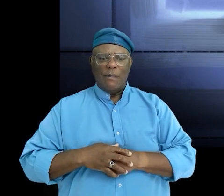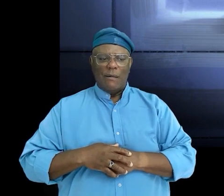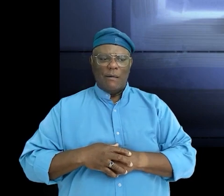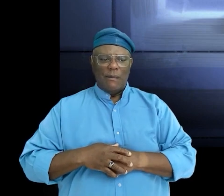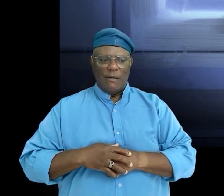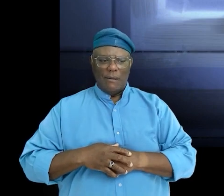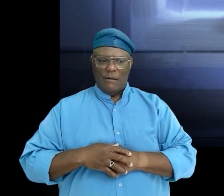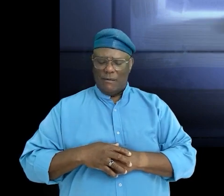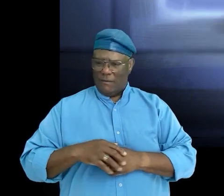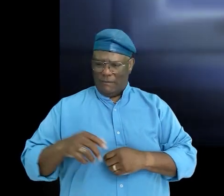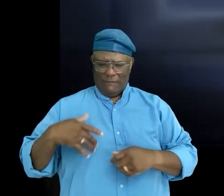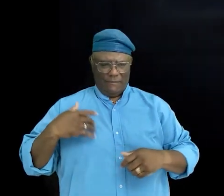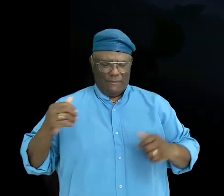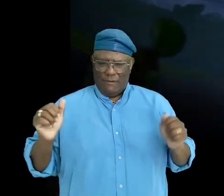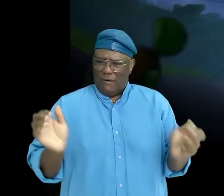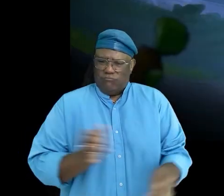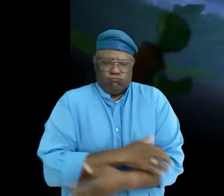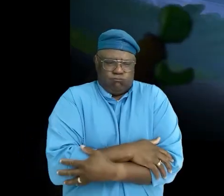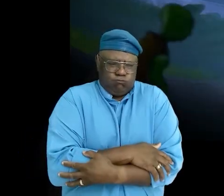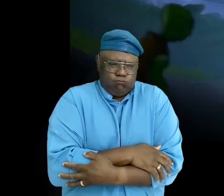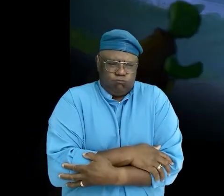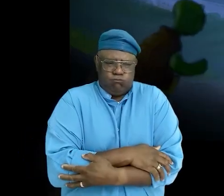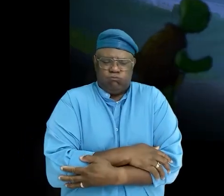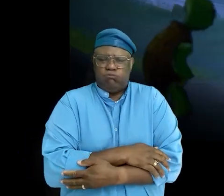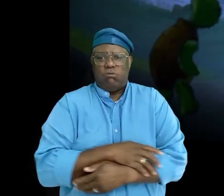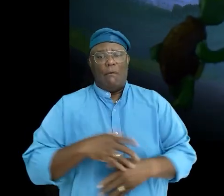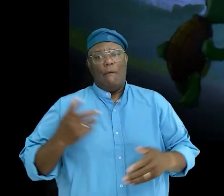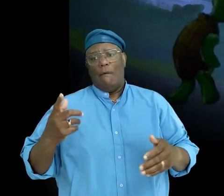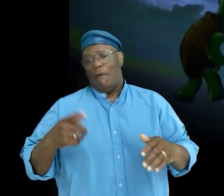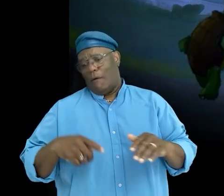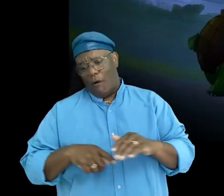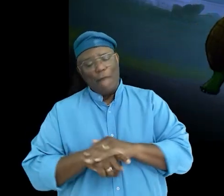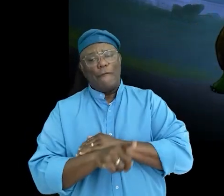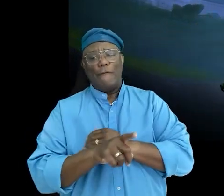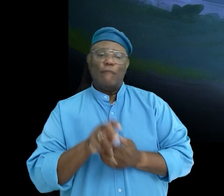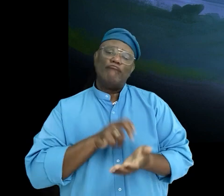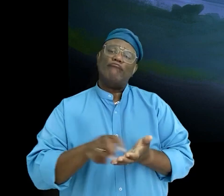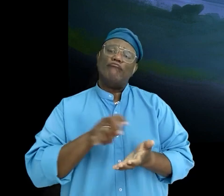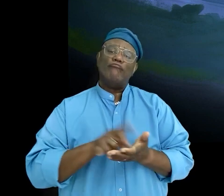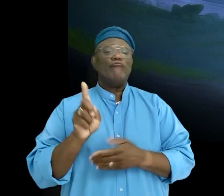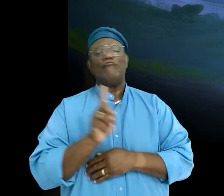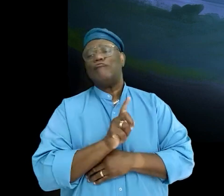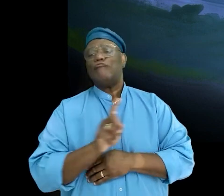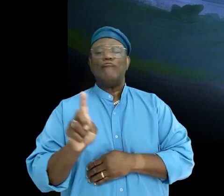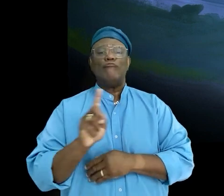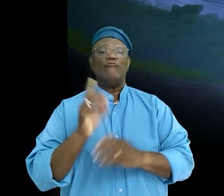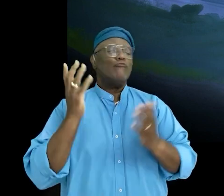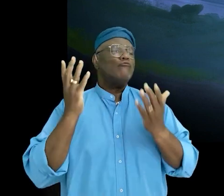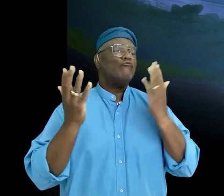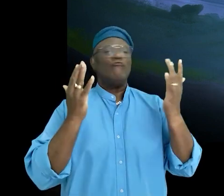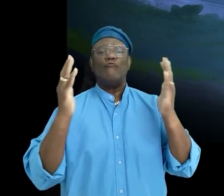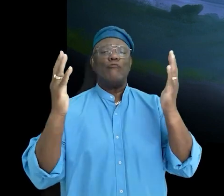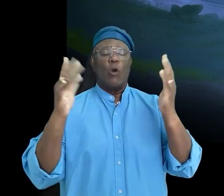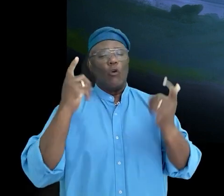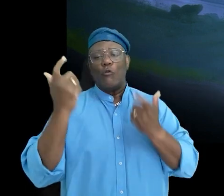Roedd hi'n rhewi, felly cychynnodd hi i'r goedwig gyffagos i chwilio am